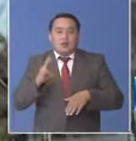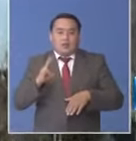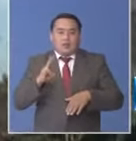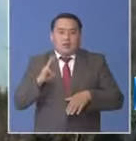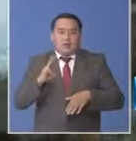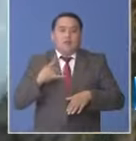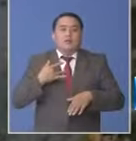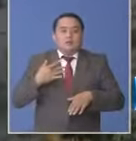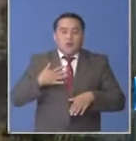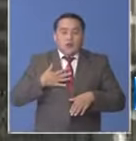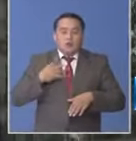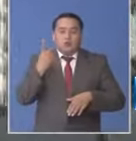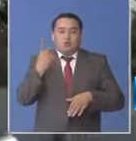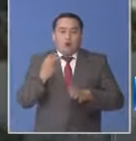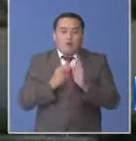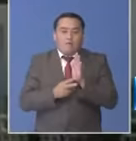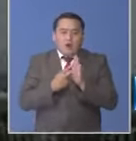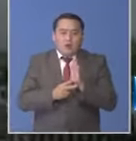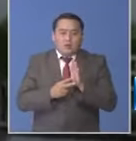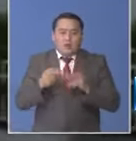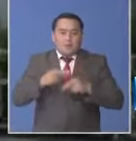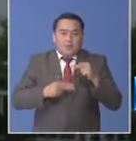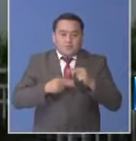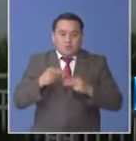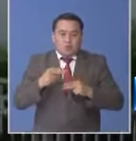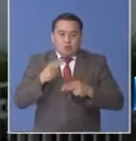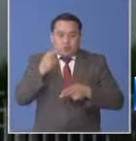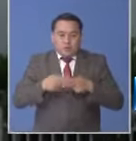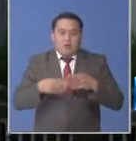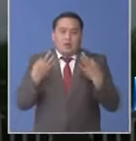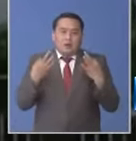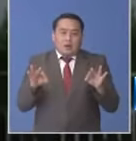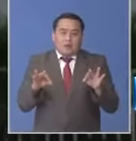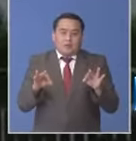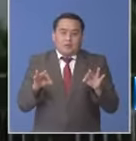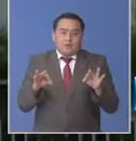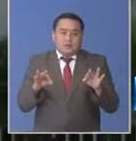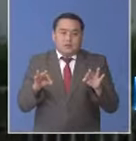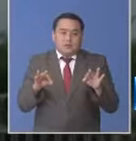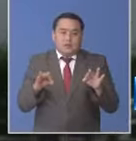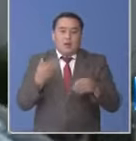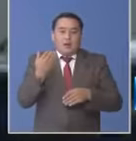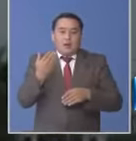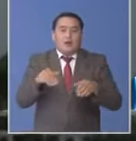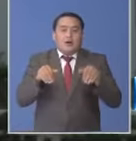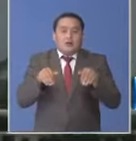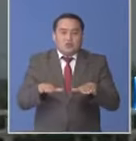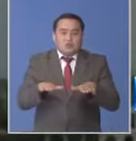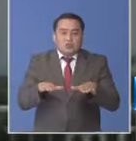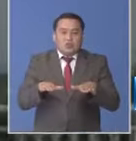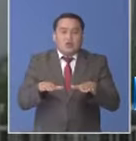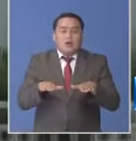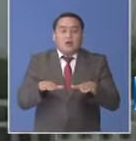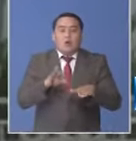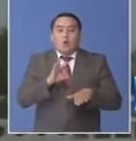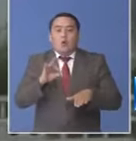счет легализации. Около 170 из них уже построены и получат разрешение задним числом. Такое решение было принято, несмотря на критику